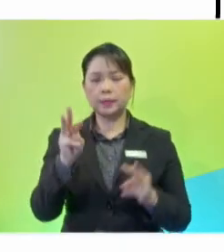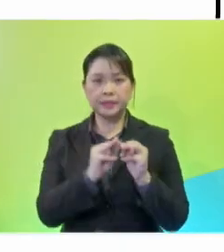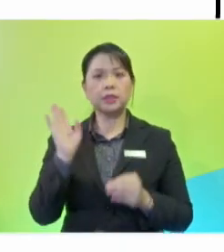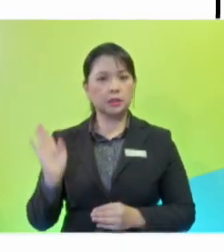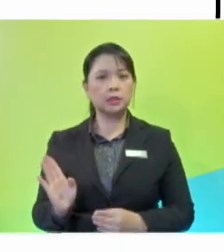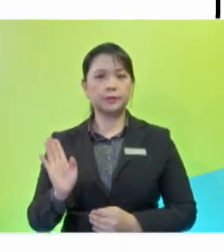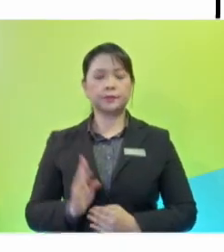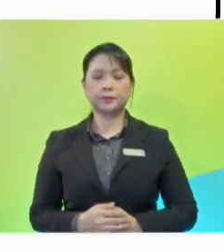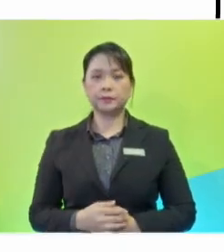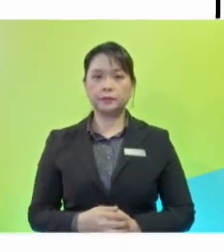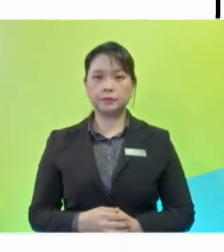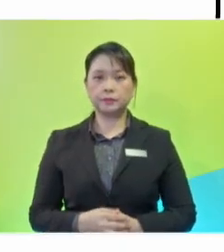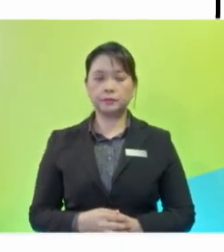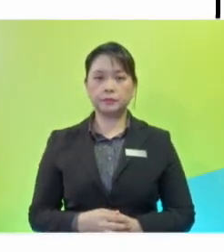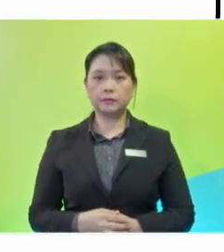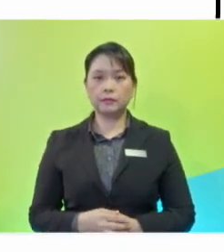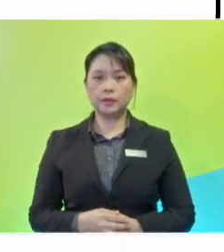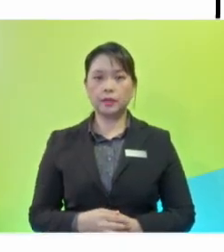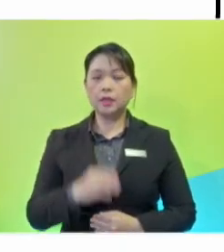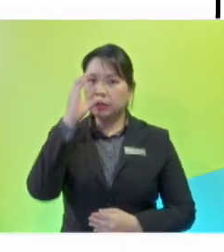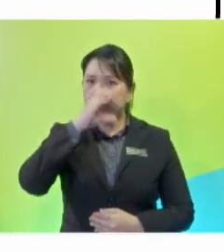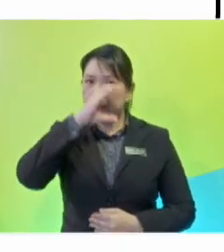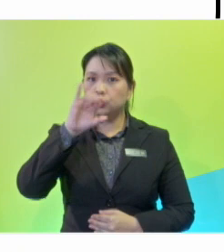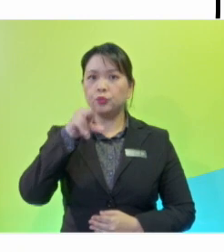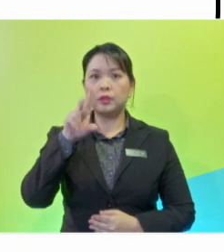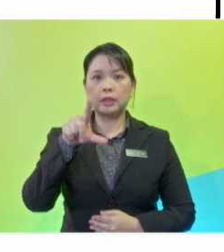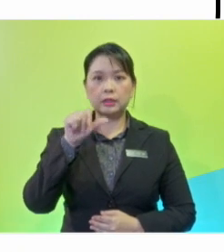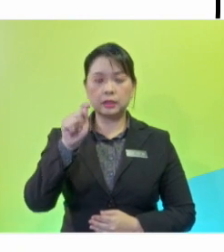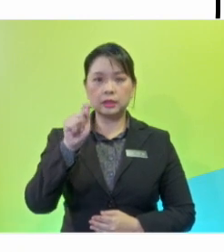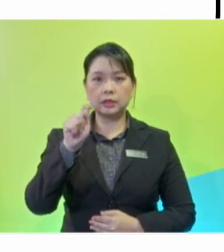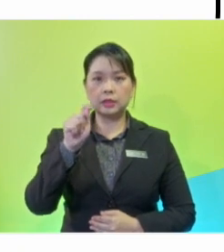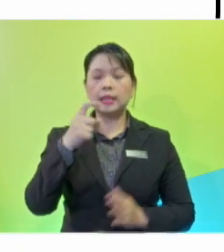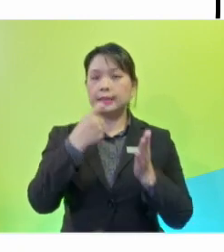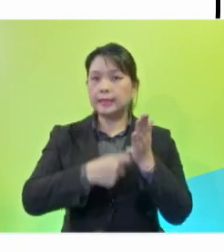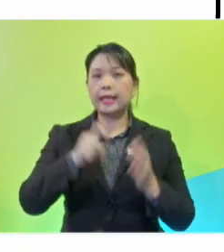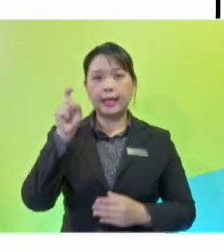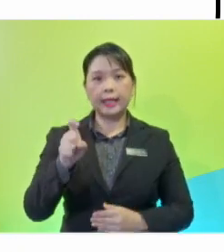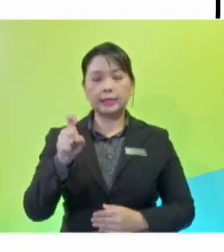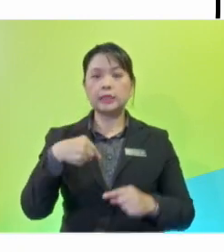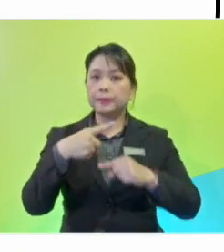tiga white tolak 1 sama 0 cari julid Why atau cari nilai-nilai